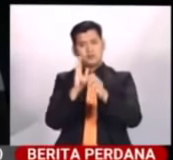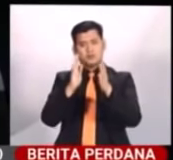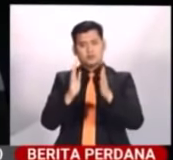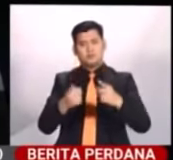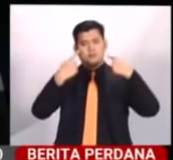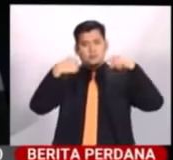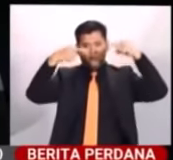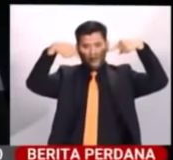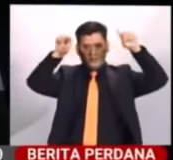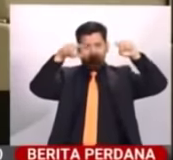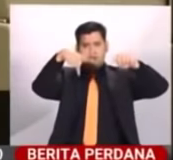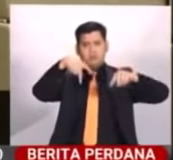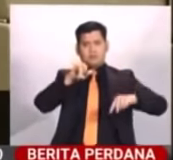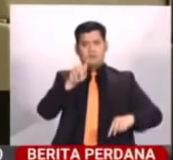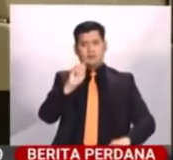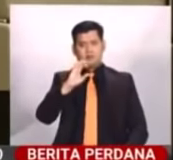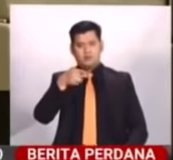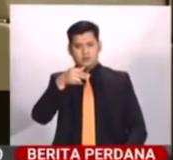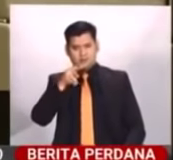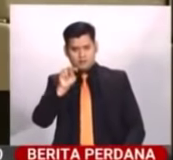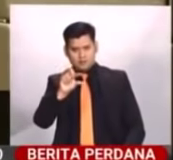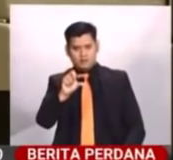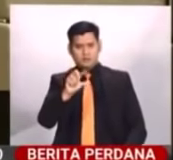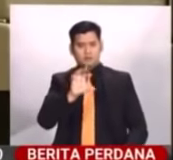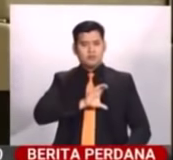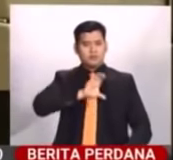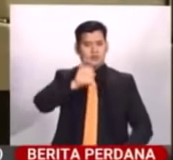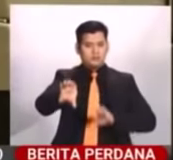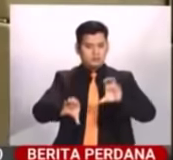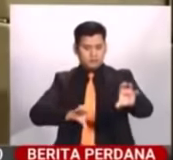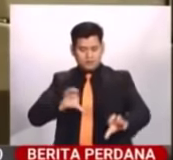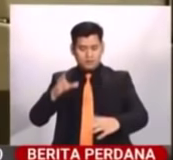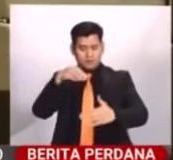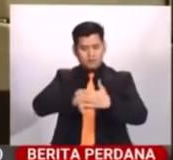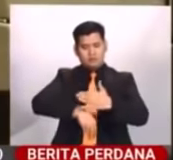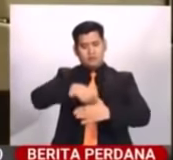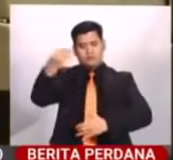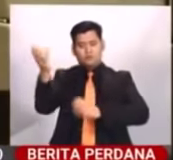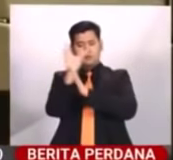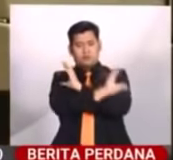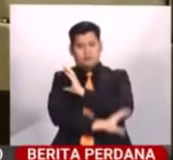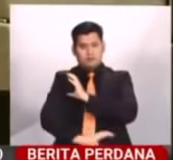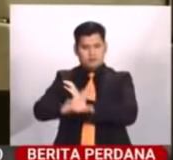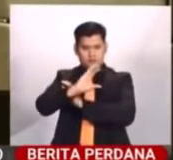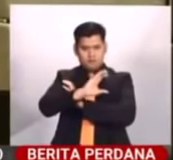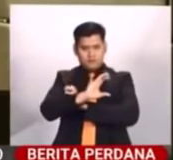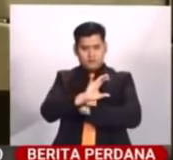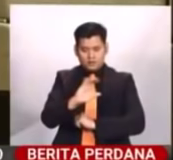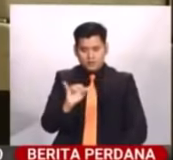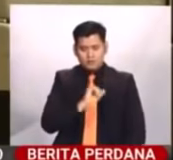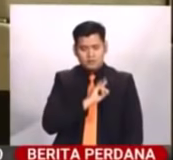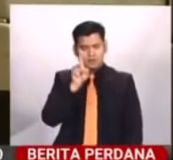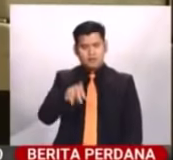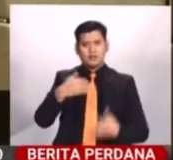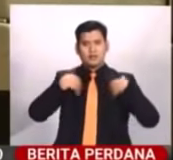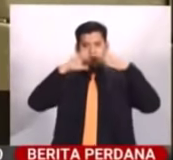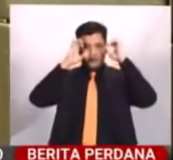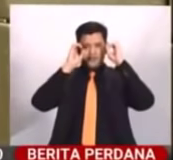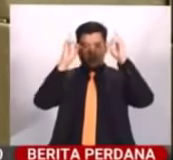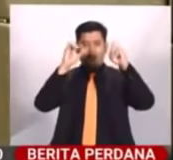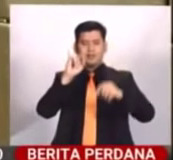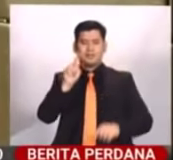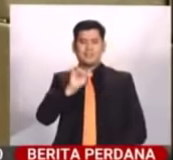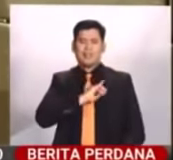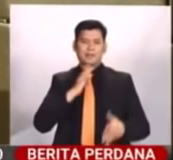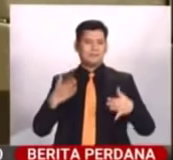berjaya dan pitching bersama pelabur dari dalam dan luar negara. Social responsibility and education with IT. So I'm so